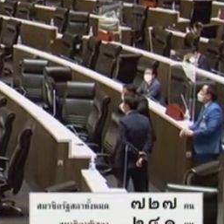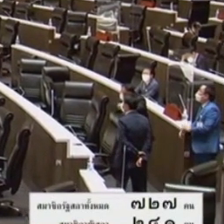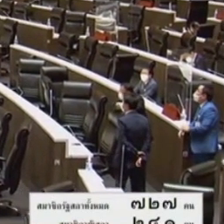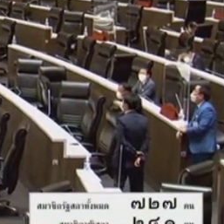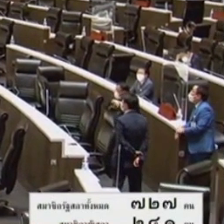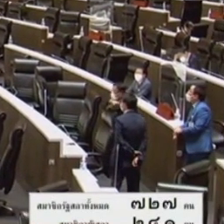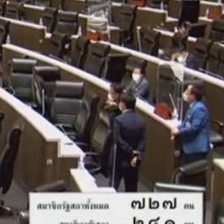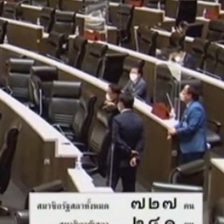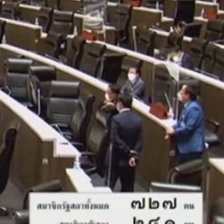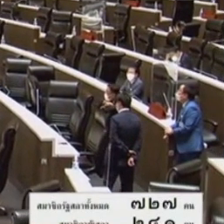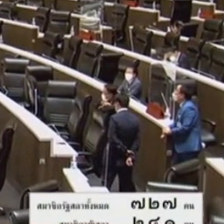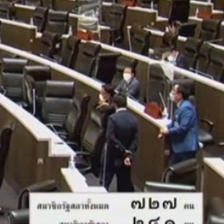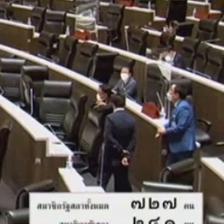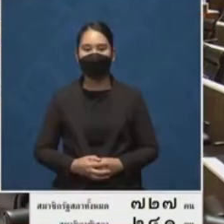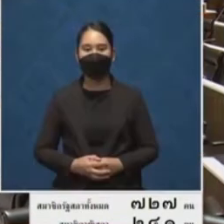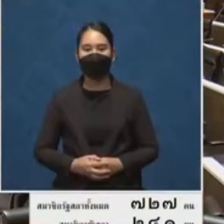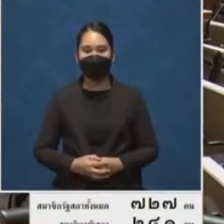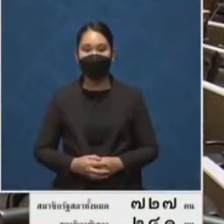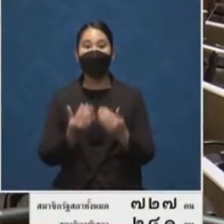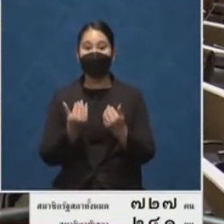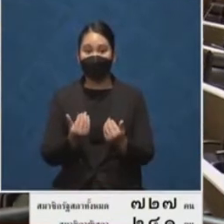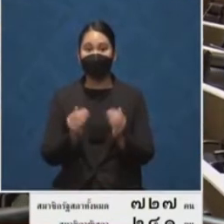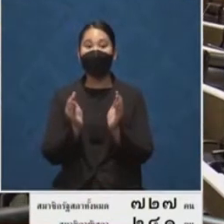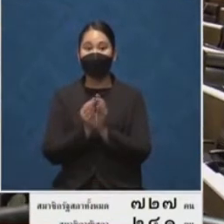อย่างไรนะคะ